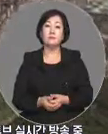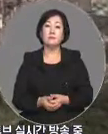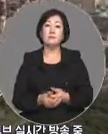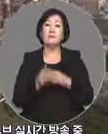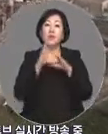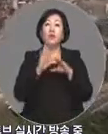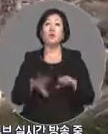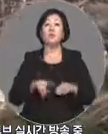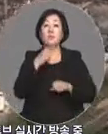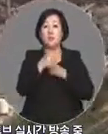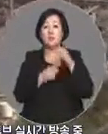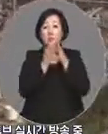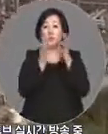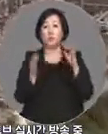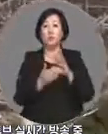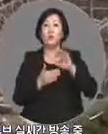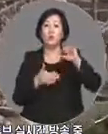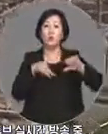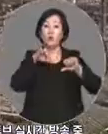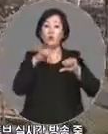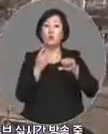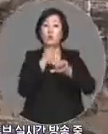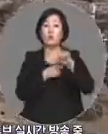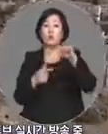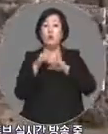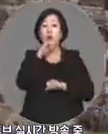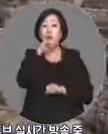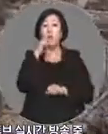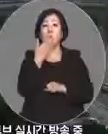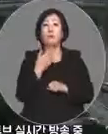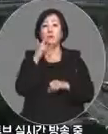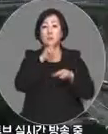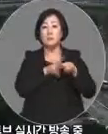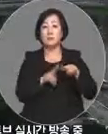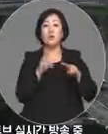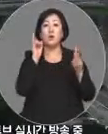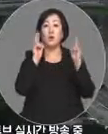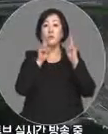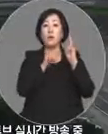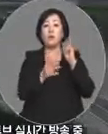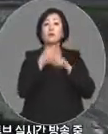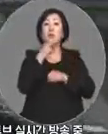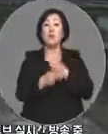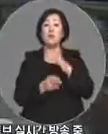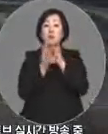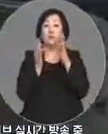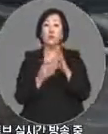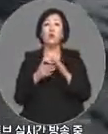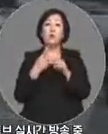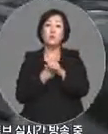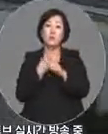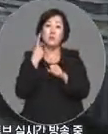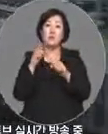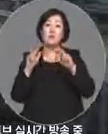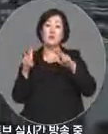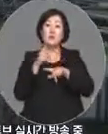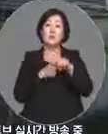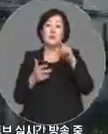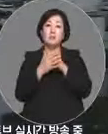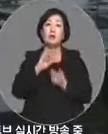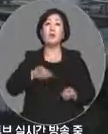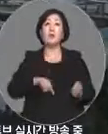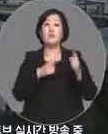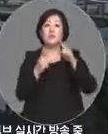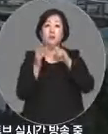코로나 첫해 5조 원이 넘는 적자를 기록했던 정유업계가 코로나 2년째를 맞은 지난해 역대급 반전에